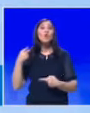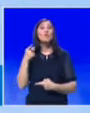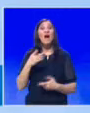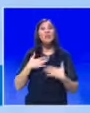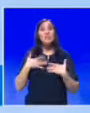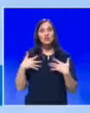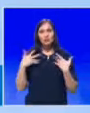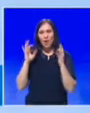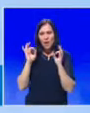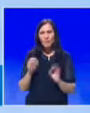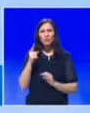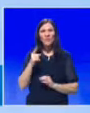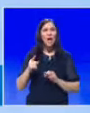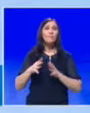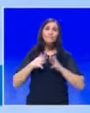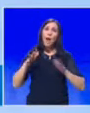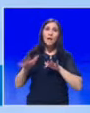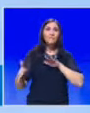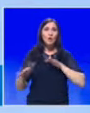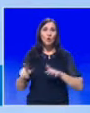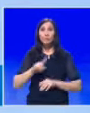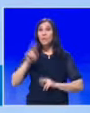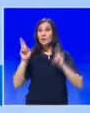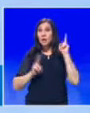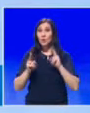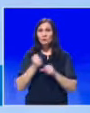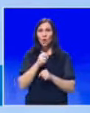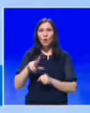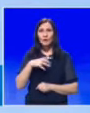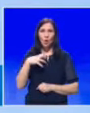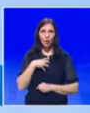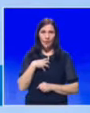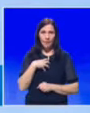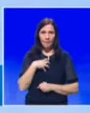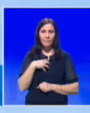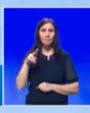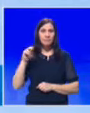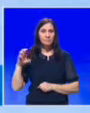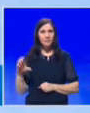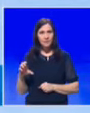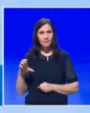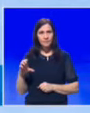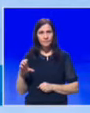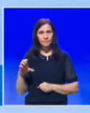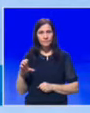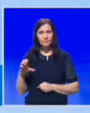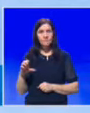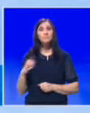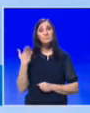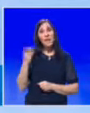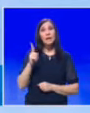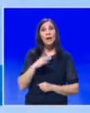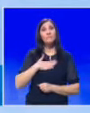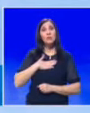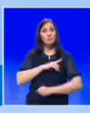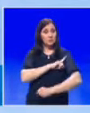желание. Именно това е най-вероятно така несъгласието на колегите от ГЕРБ и от ДПС, че те трябва да